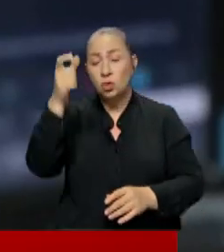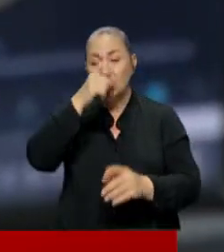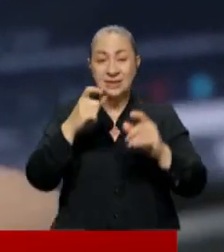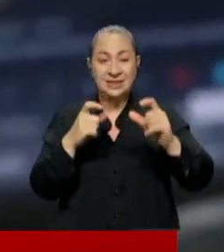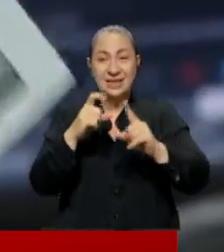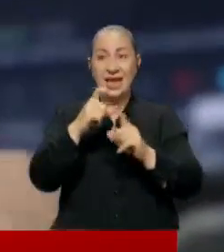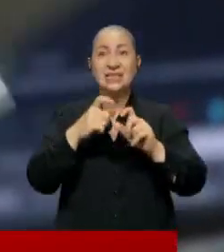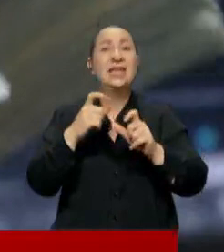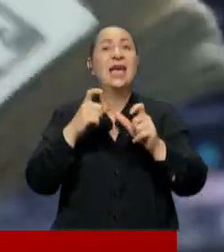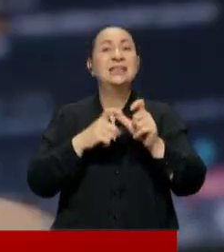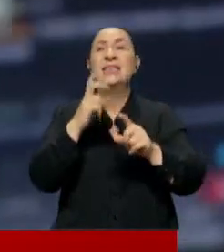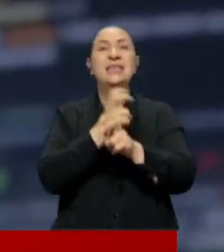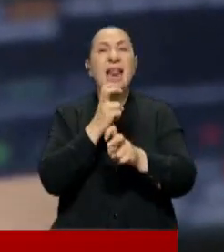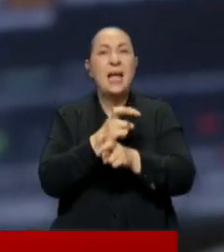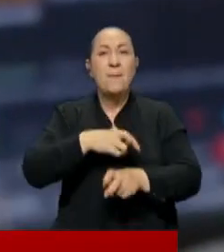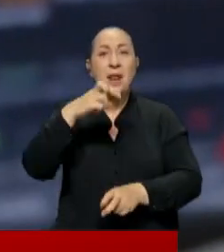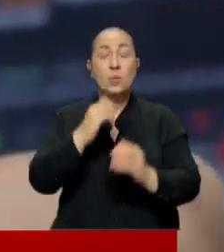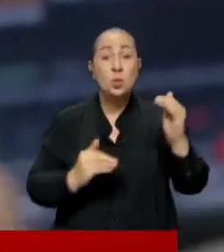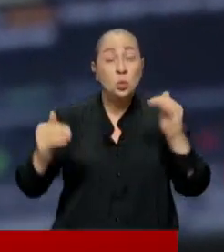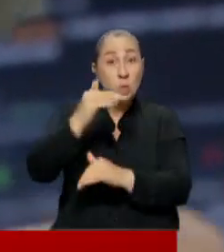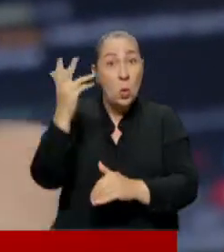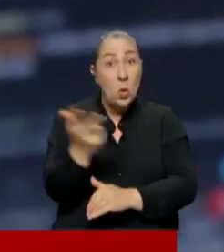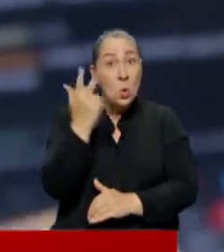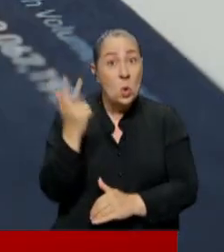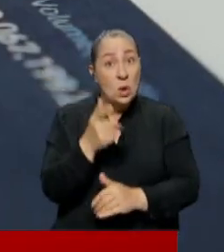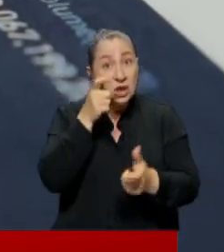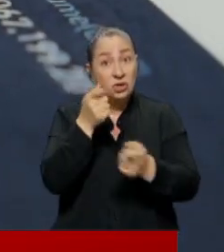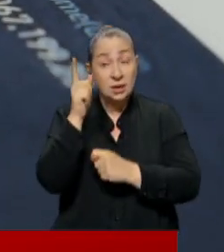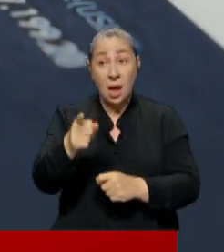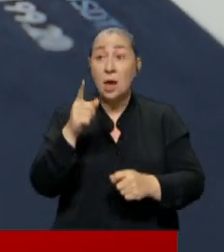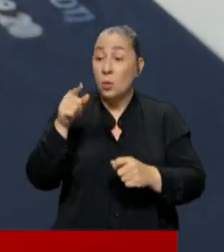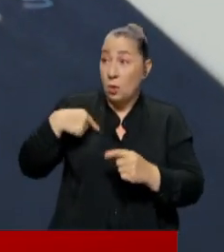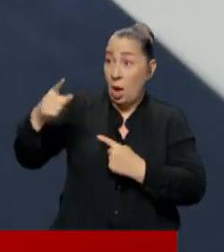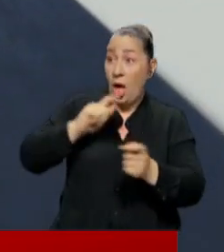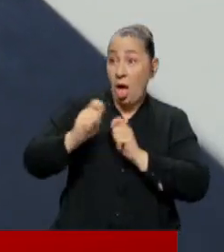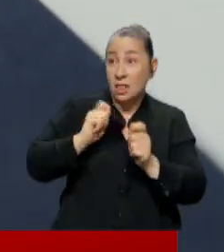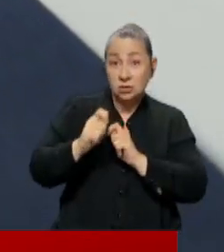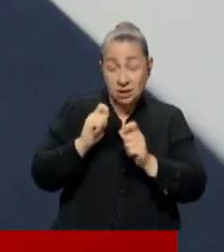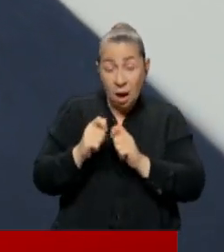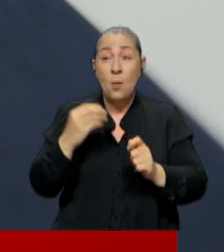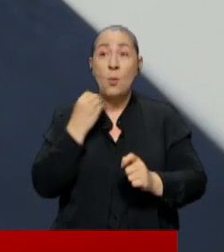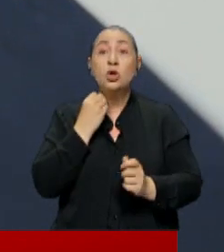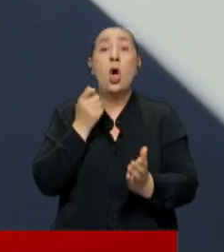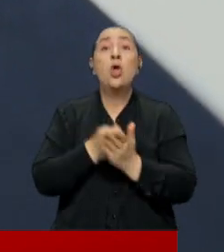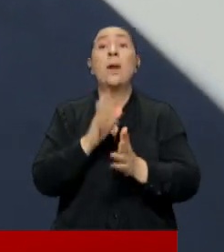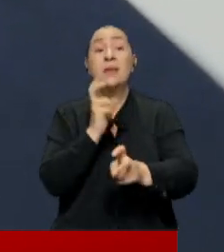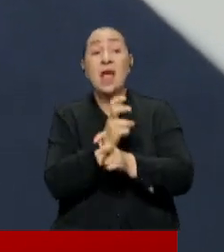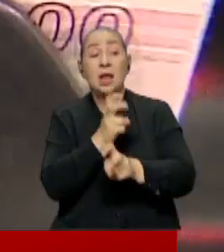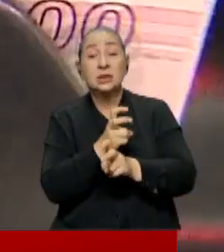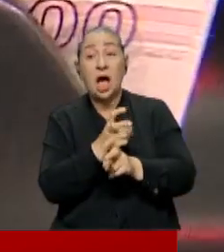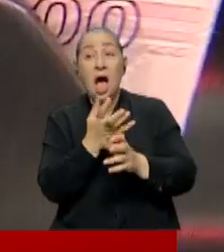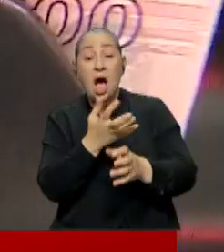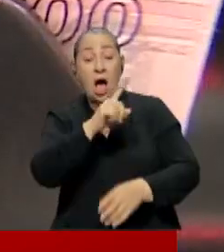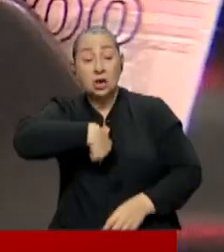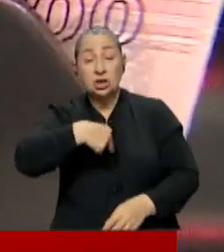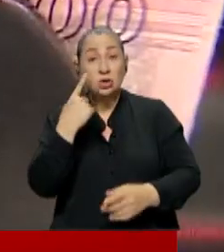CDS yani risk primindeki yüksekliğe dikkat çekti. CDS iki ülke arasında yapılacak olan anlaşmalarda borcun ödenmeme riskine karşı